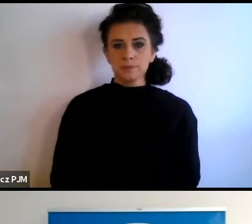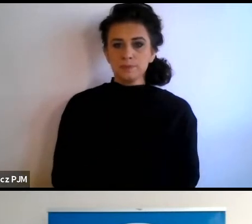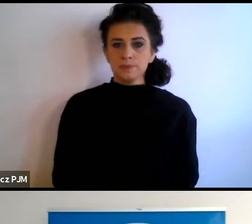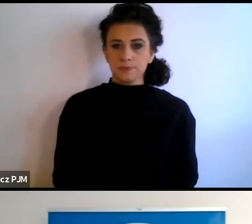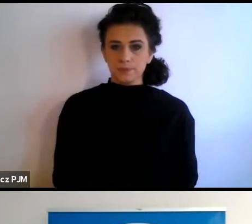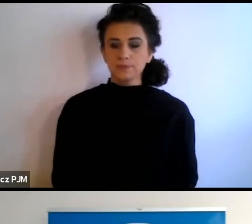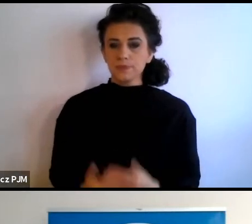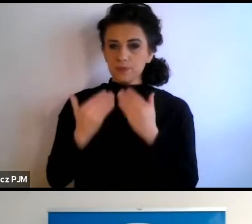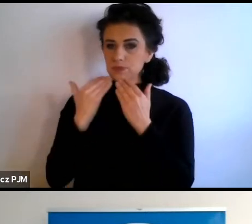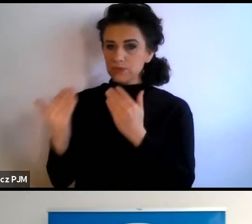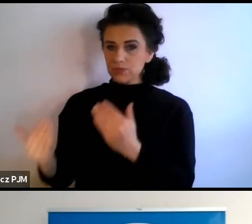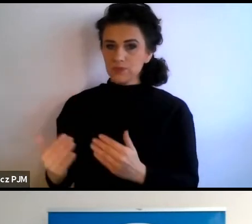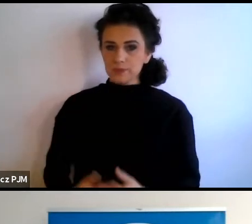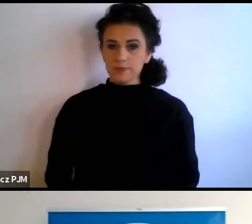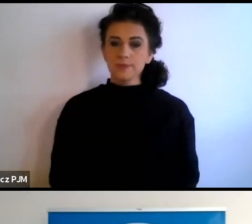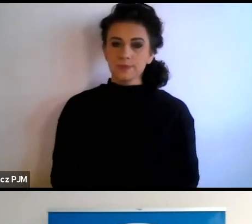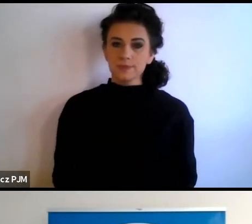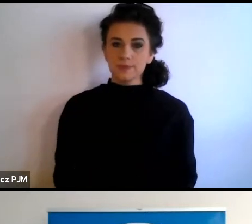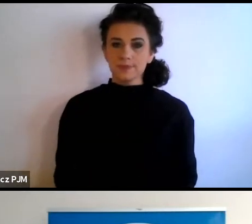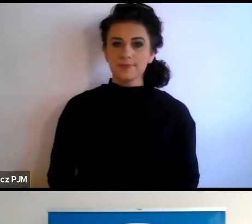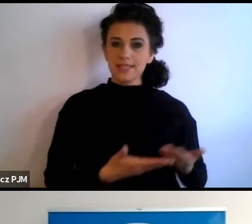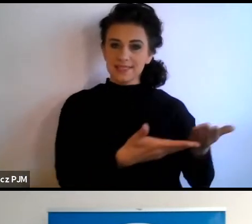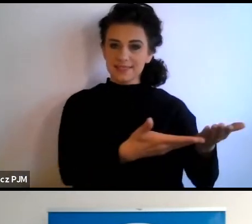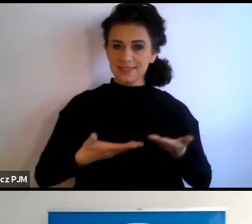Dziękuję. No teraz zapraszam.